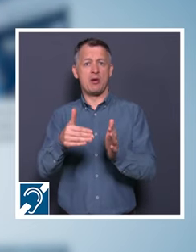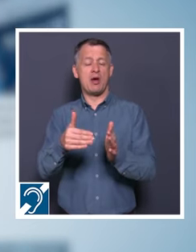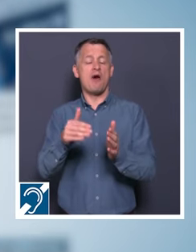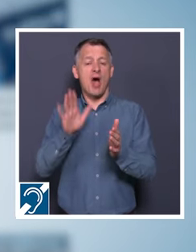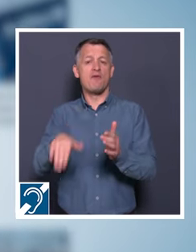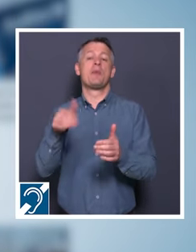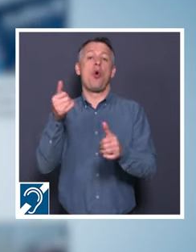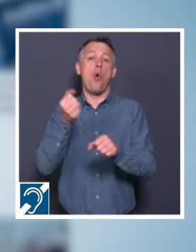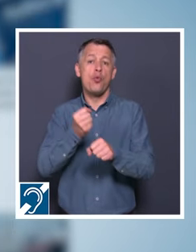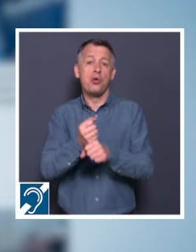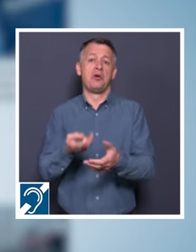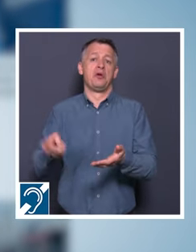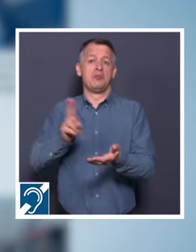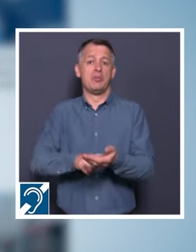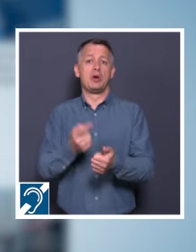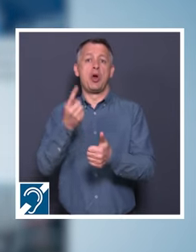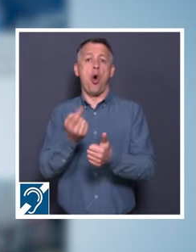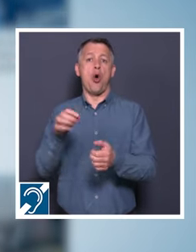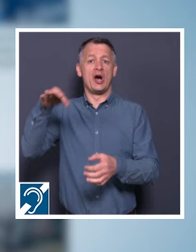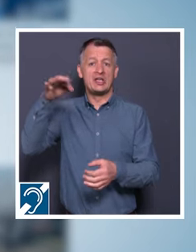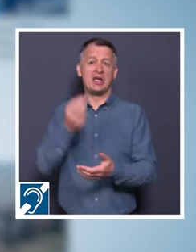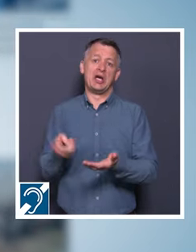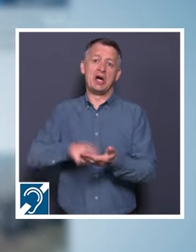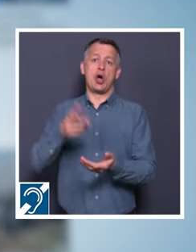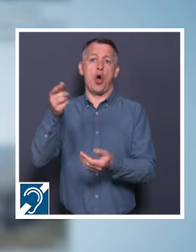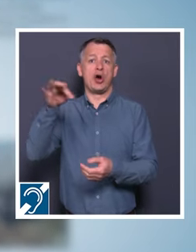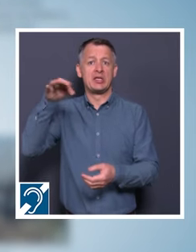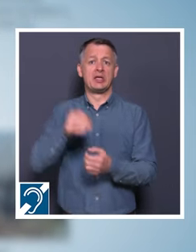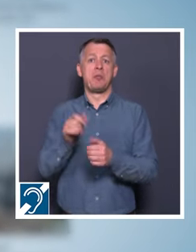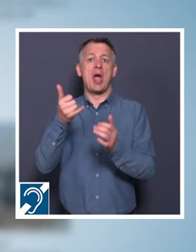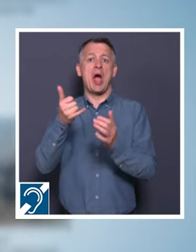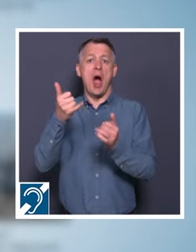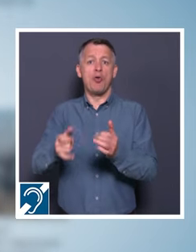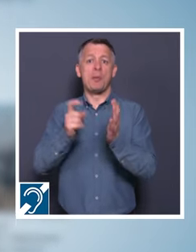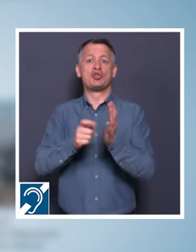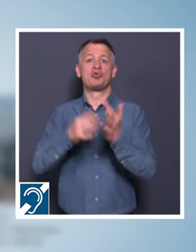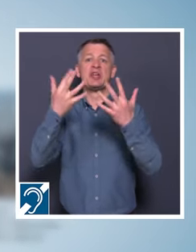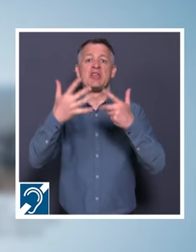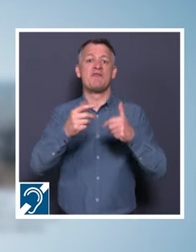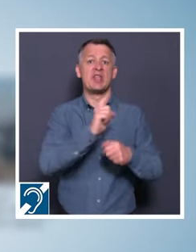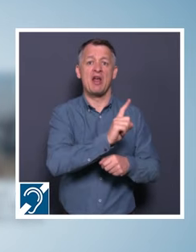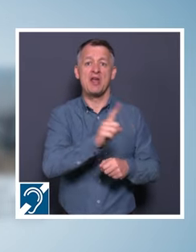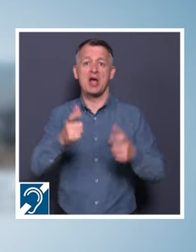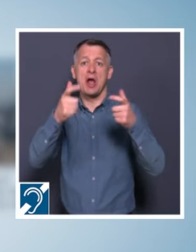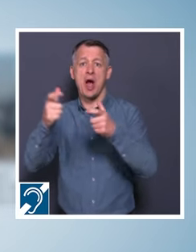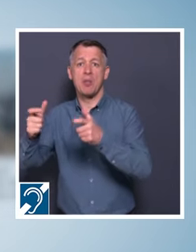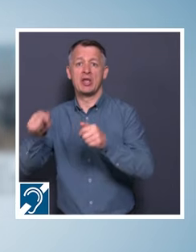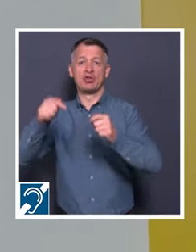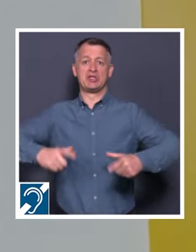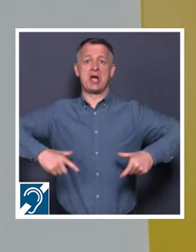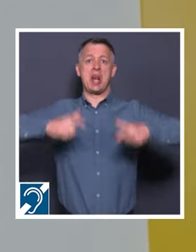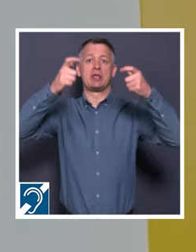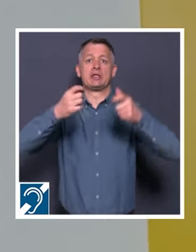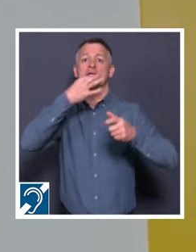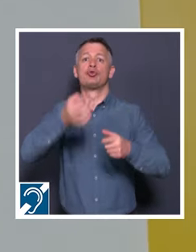Sisif. Încă o hârtie și încă o hârtie. Ni s-a cerut acum un inventar pe fiecare cameră în parte din această clădire, să spunem